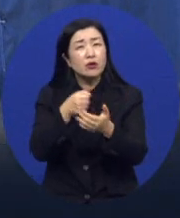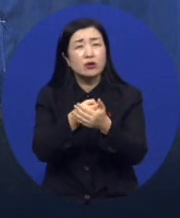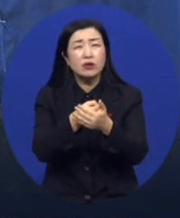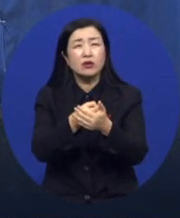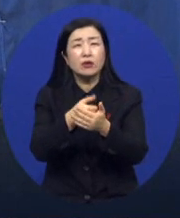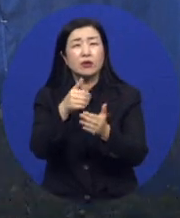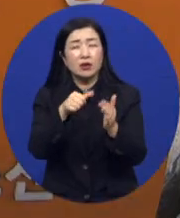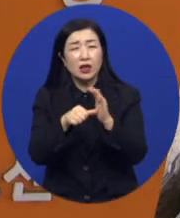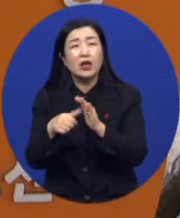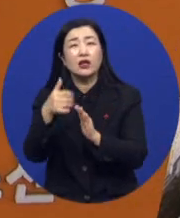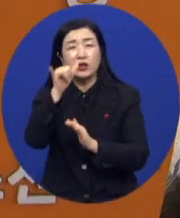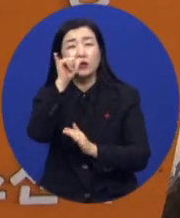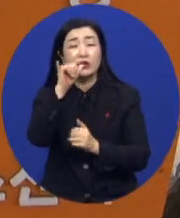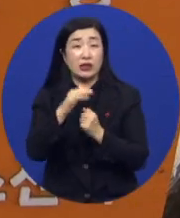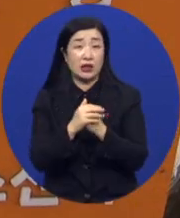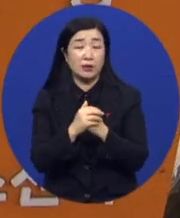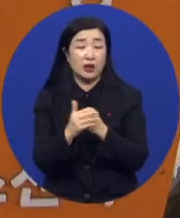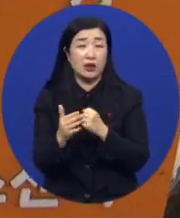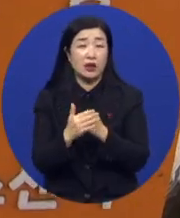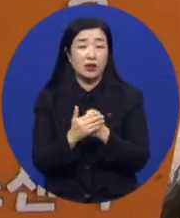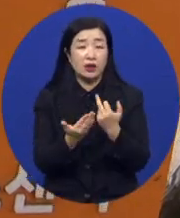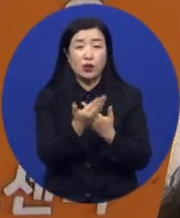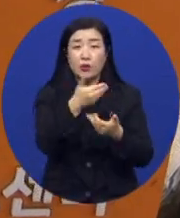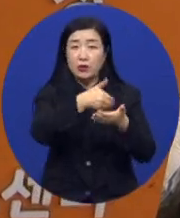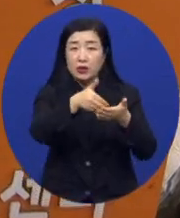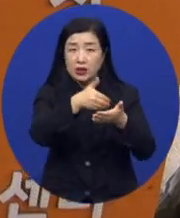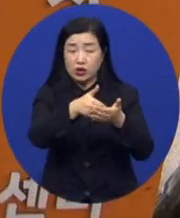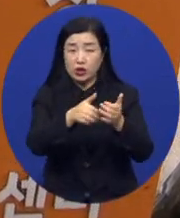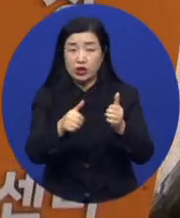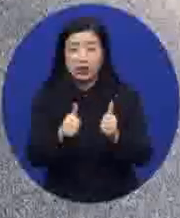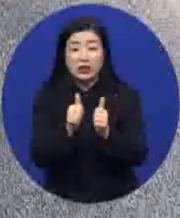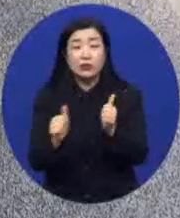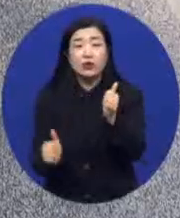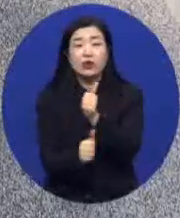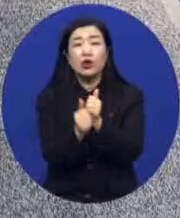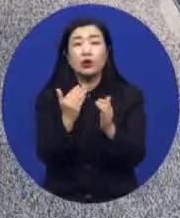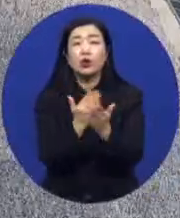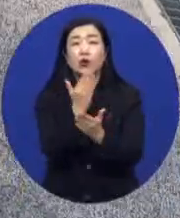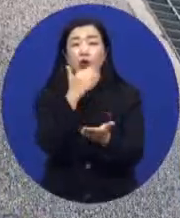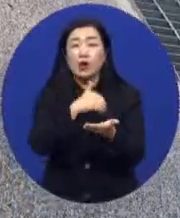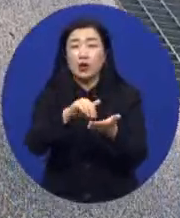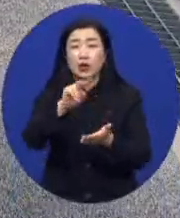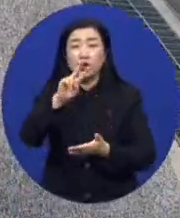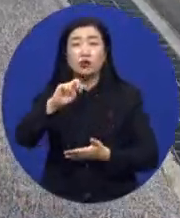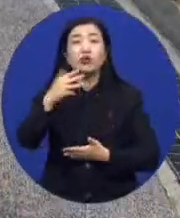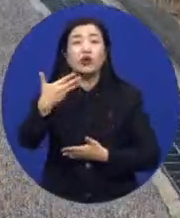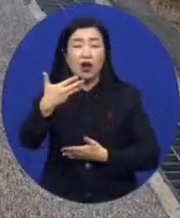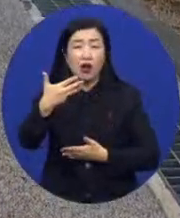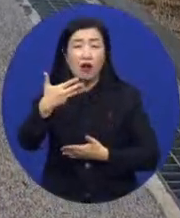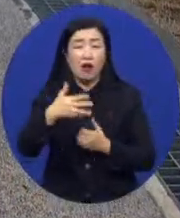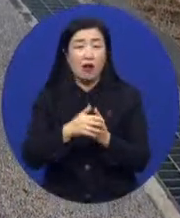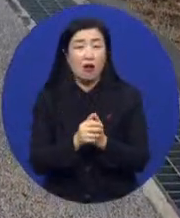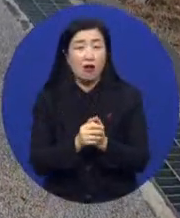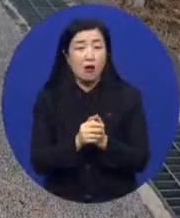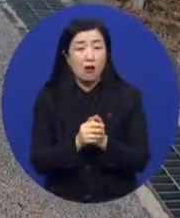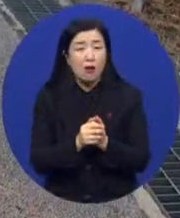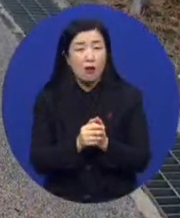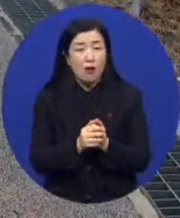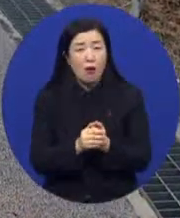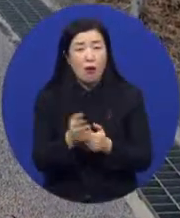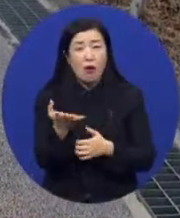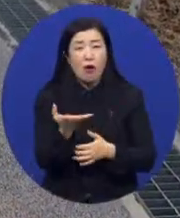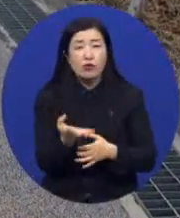많이 생기겠죠. 지난해 제주도 미술작품 심의위원회를 통과한 작품은 28개. 최소 수억